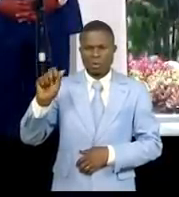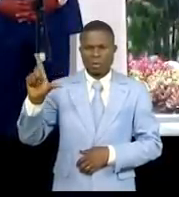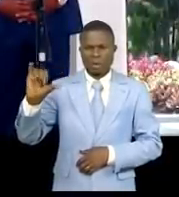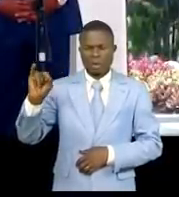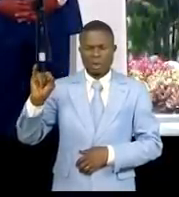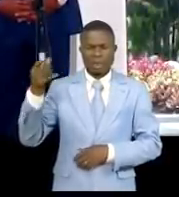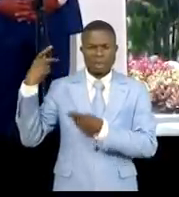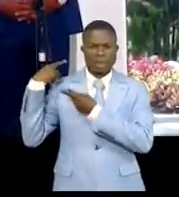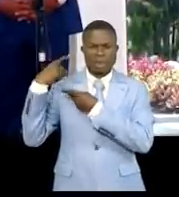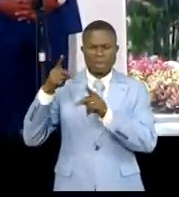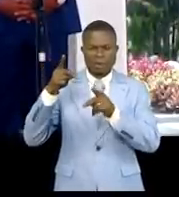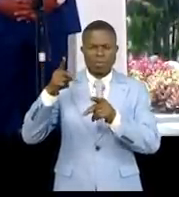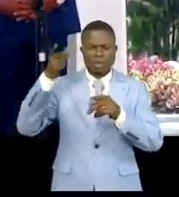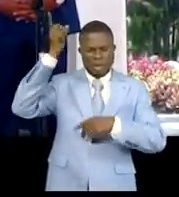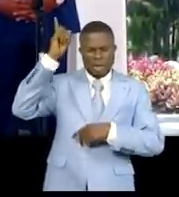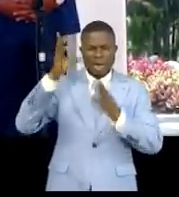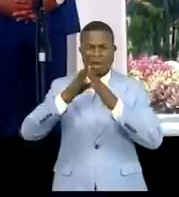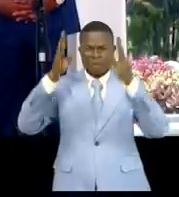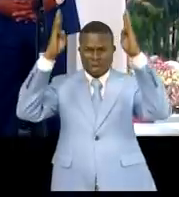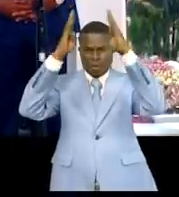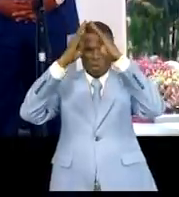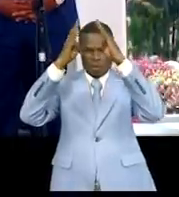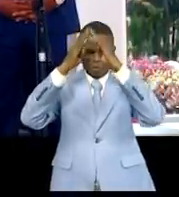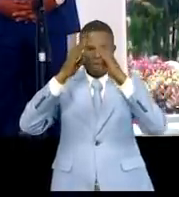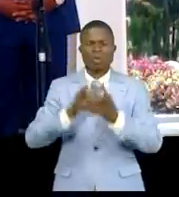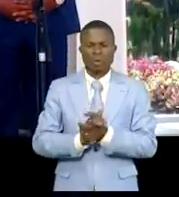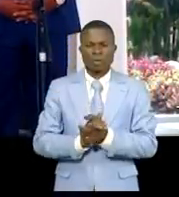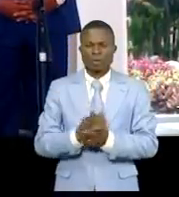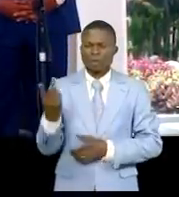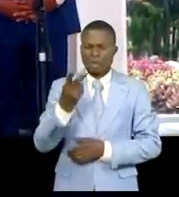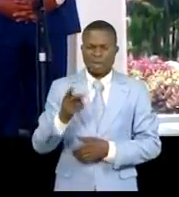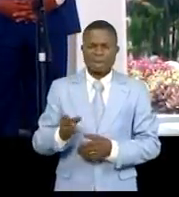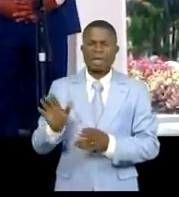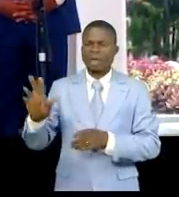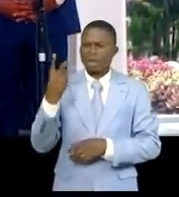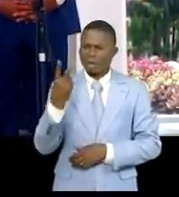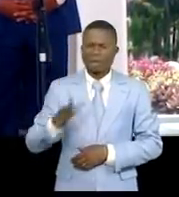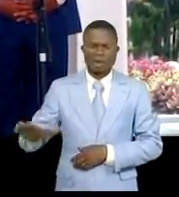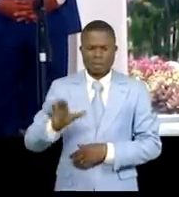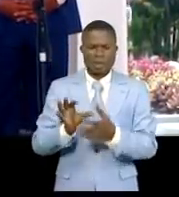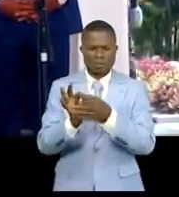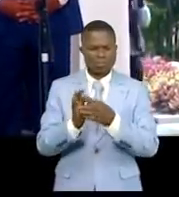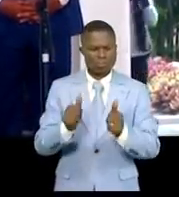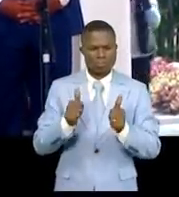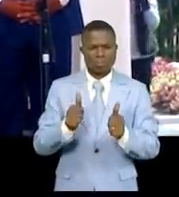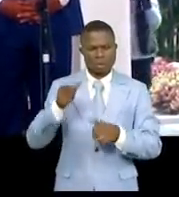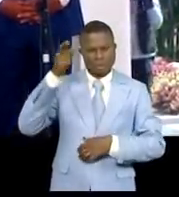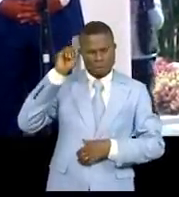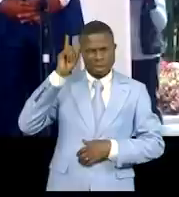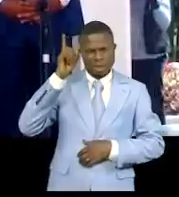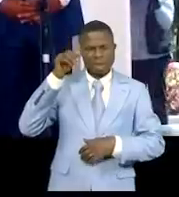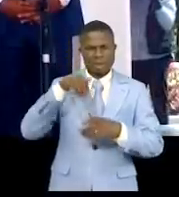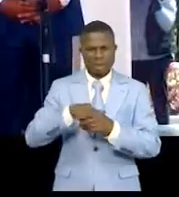l'époque Zaïre avaient de bonnes accointances au niveau